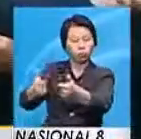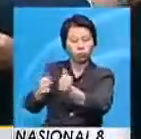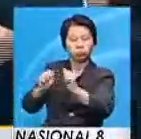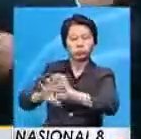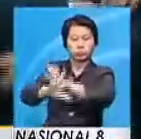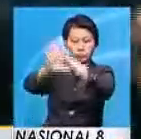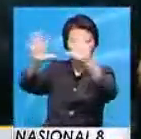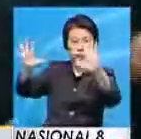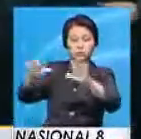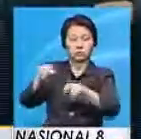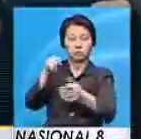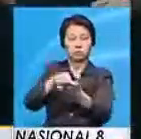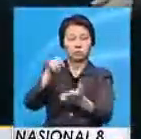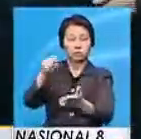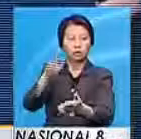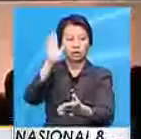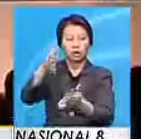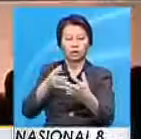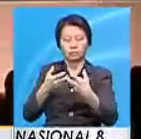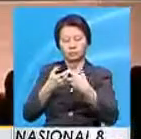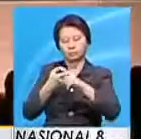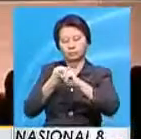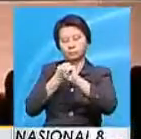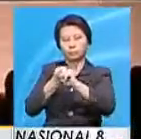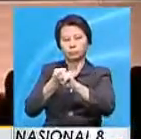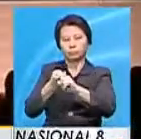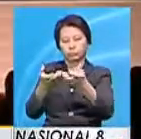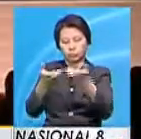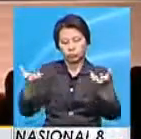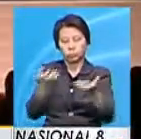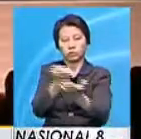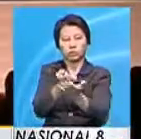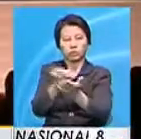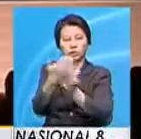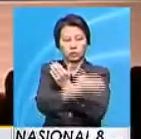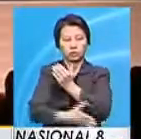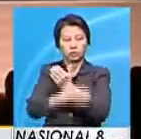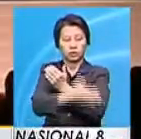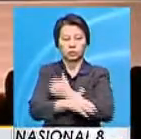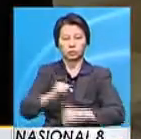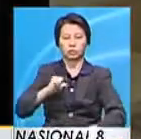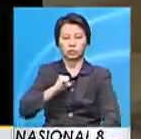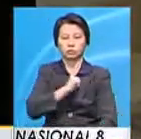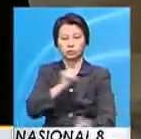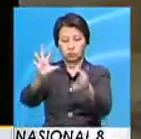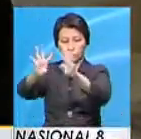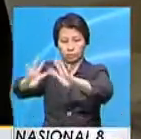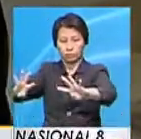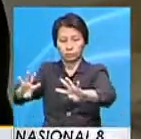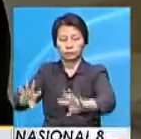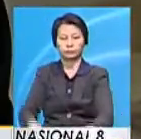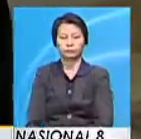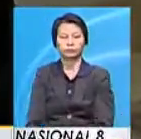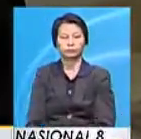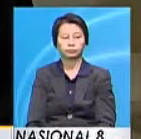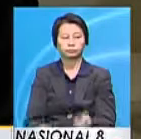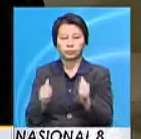cerah. Ia juga akan merapatkan lagi jurang ekonomi negara anggota. Dengan ini